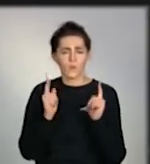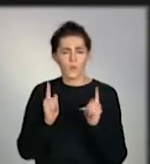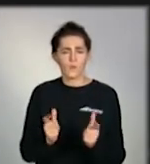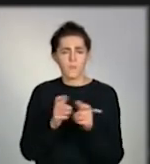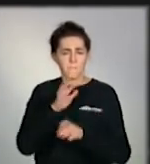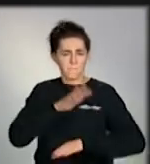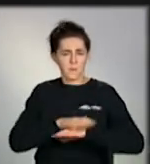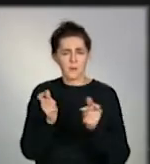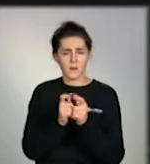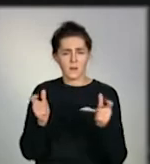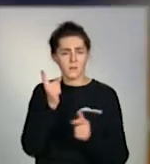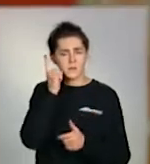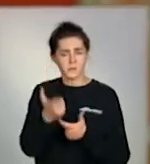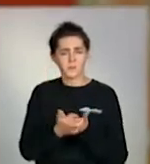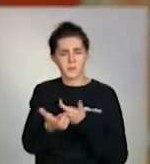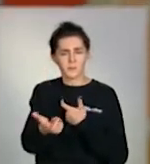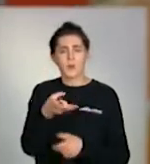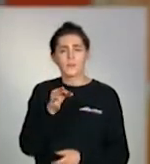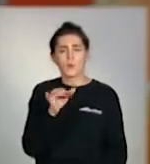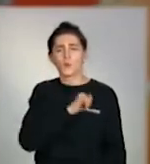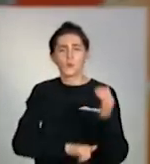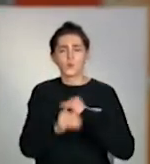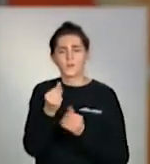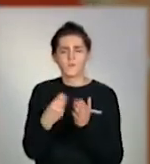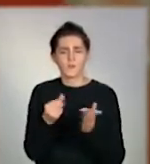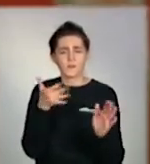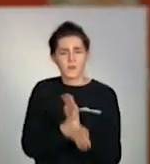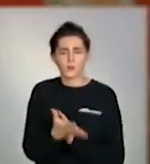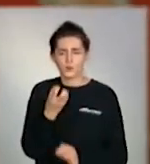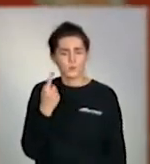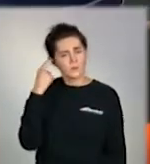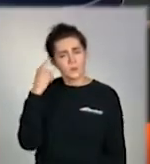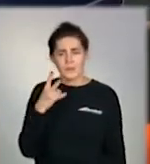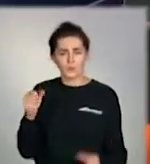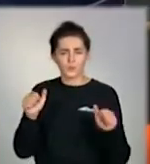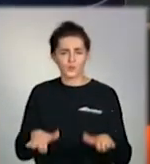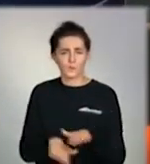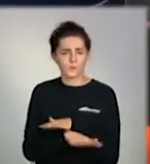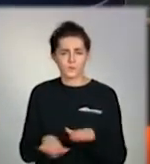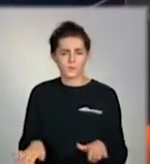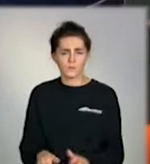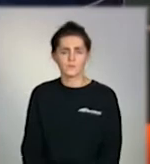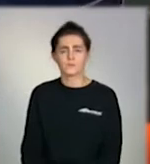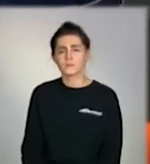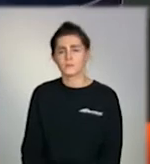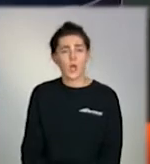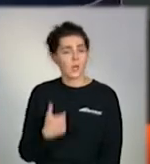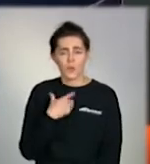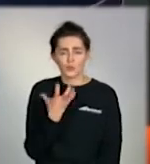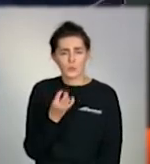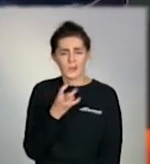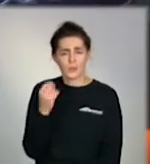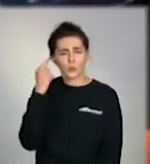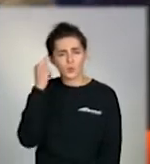банківську картку в смартфоні. Та куди витратити гроші, дівчина ще не вирішила. Чесно, я ще навіть не думала. Взагалі,